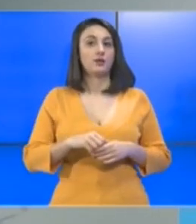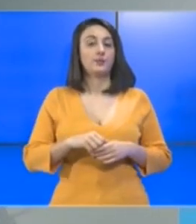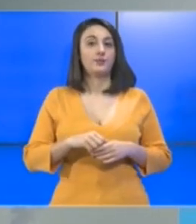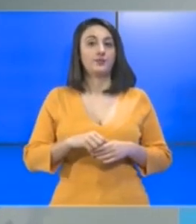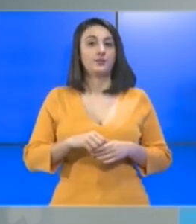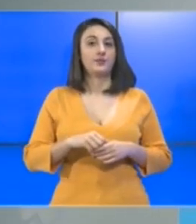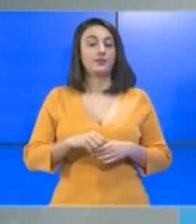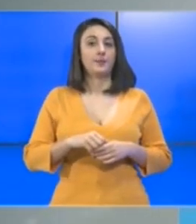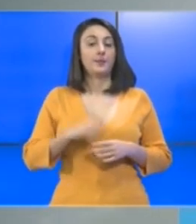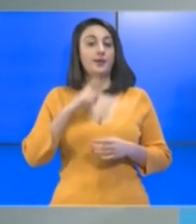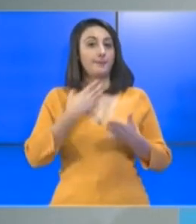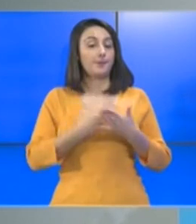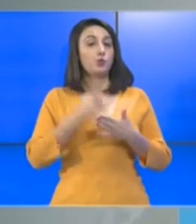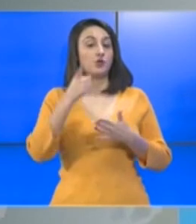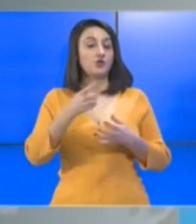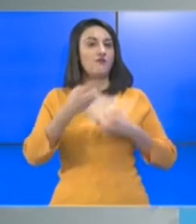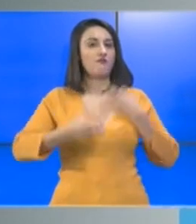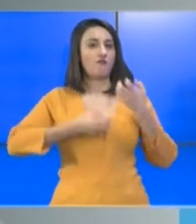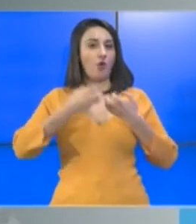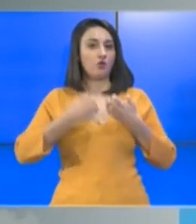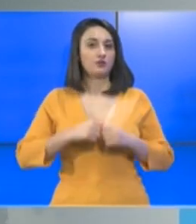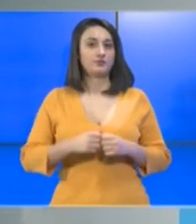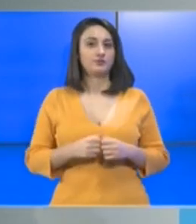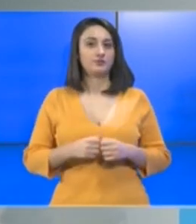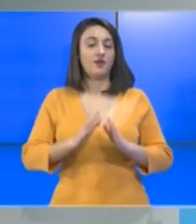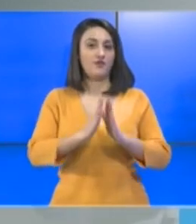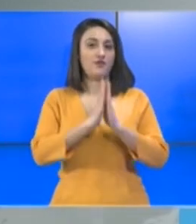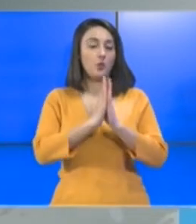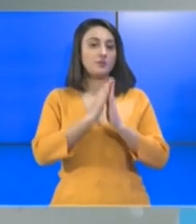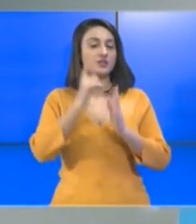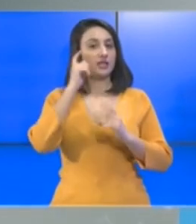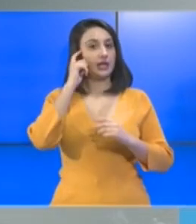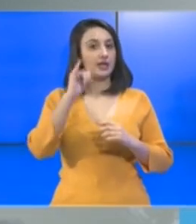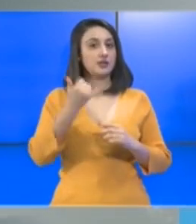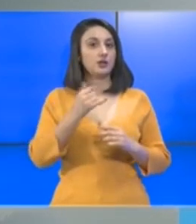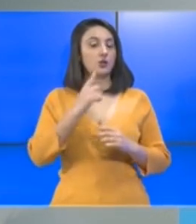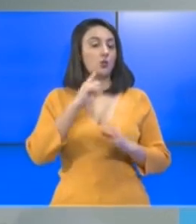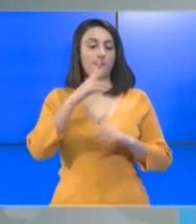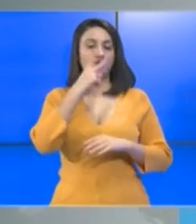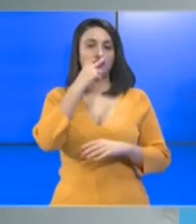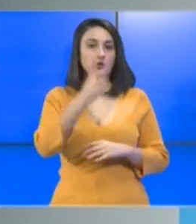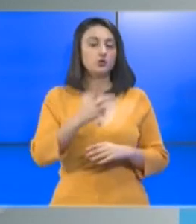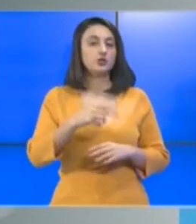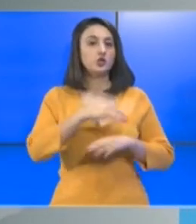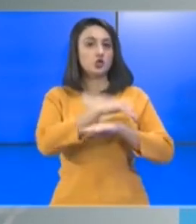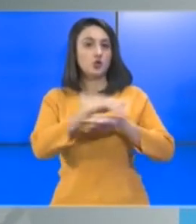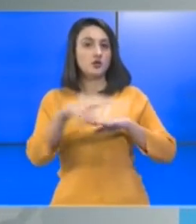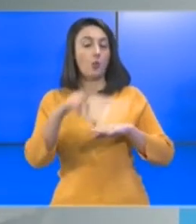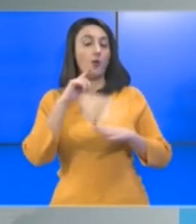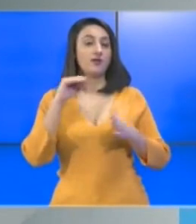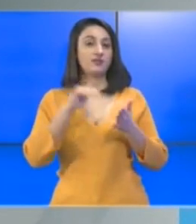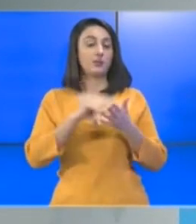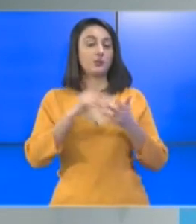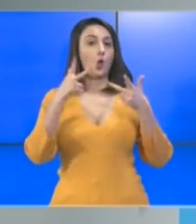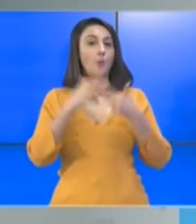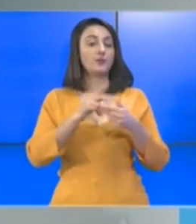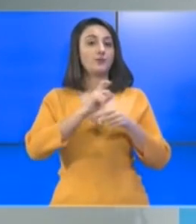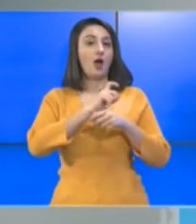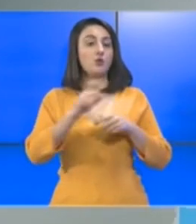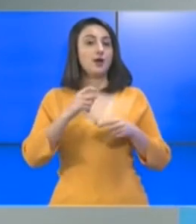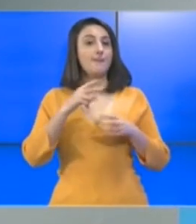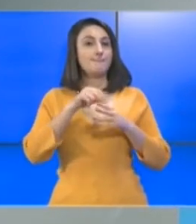Grădiștea Căldărușan pe acel incendiu masiv, vă rugăm să ne credeți că nu am mai văzut șoseaua, a trebuit să oprim din